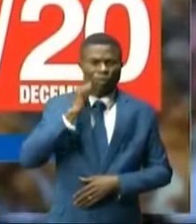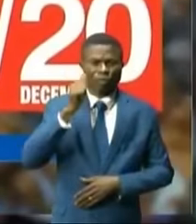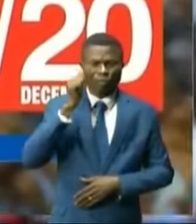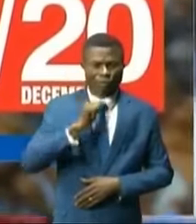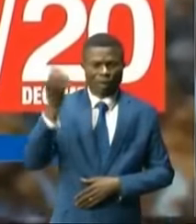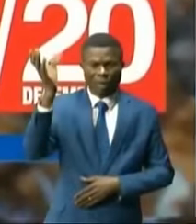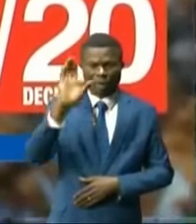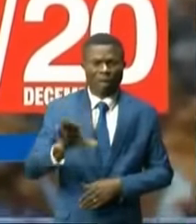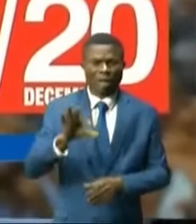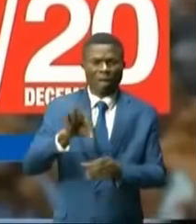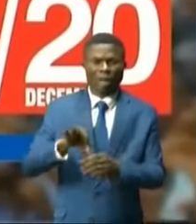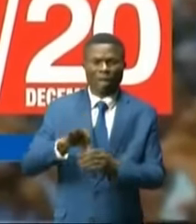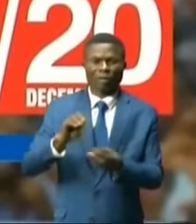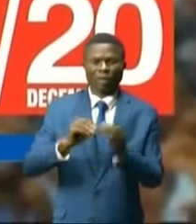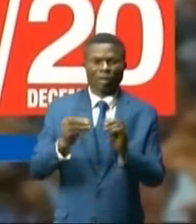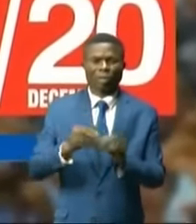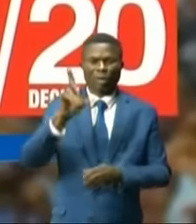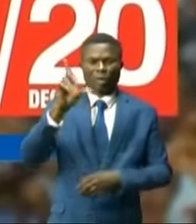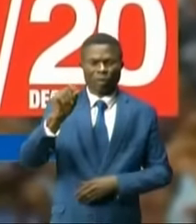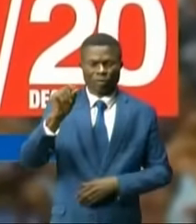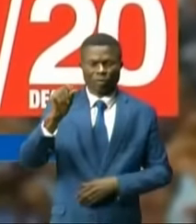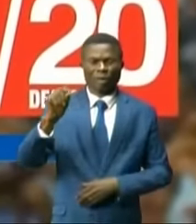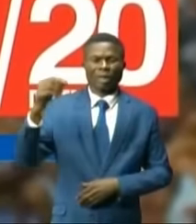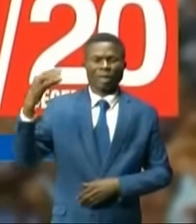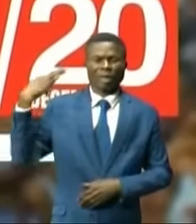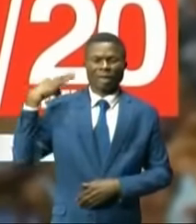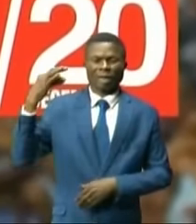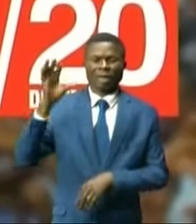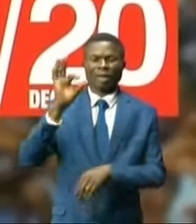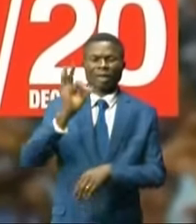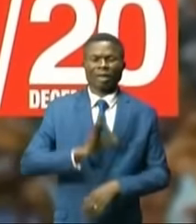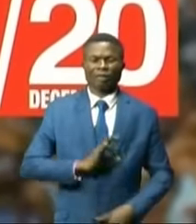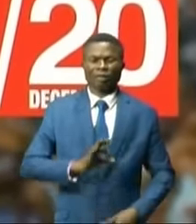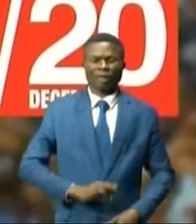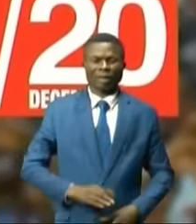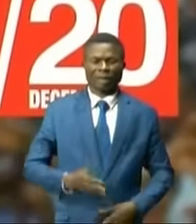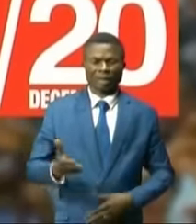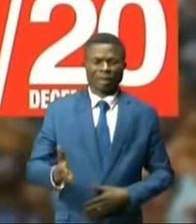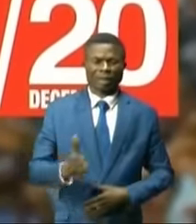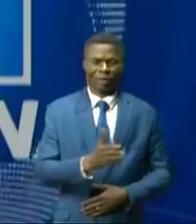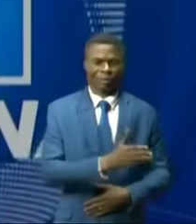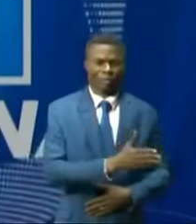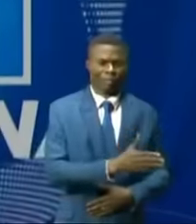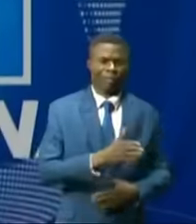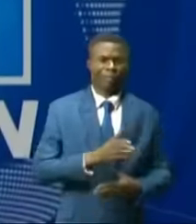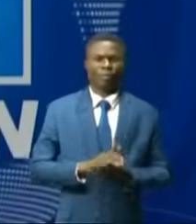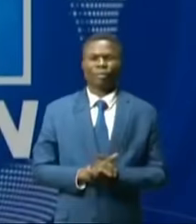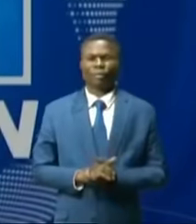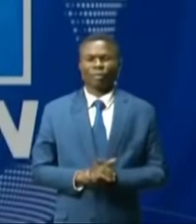à voter pour le numéro 20, Félix-Antoine Tshisekedi Tshilombo.